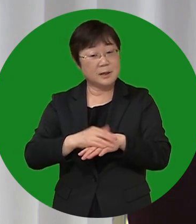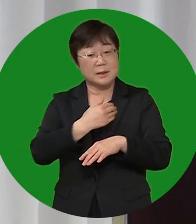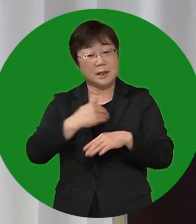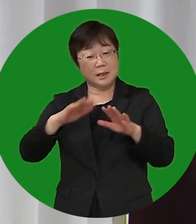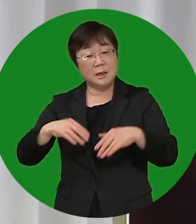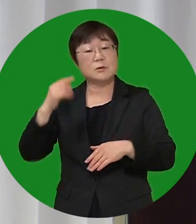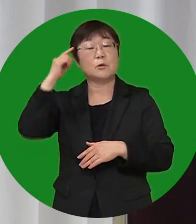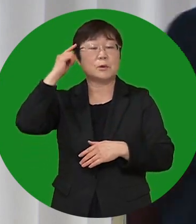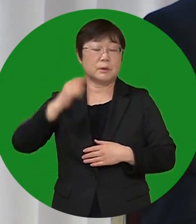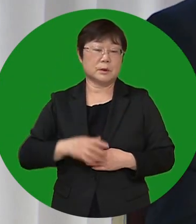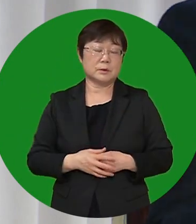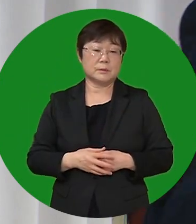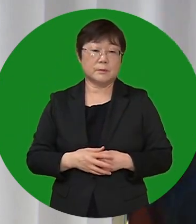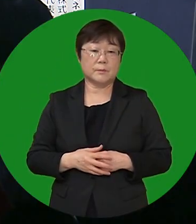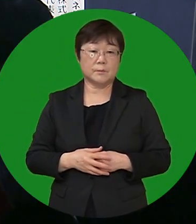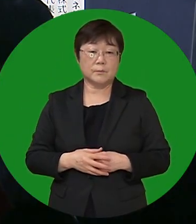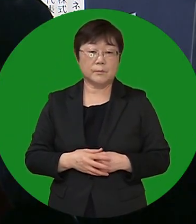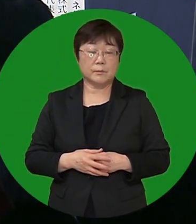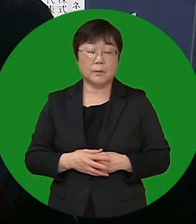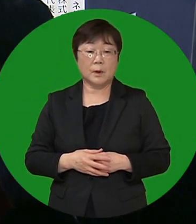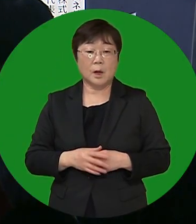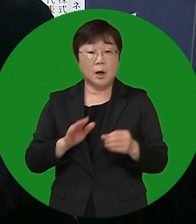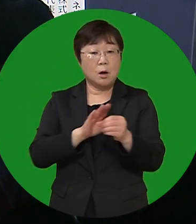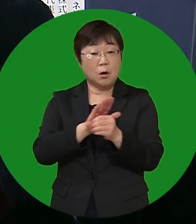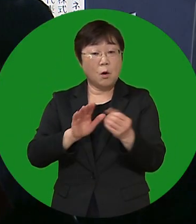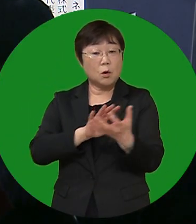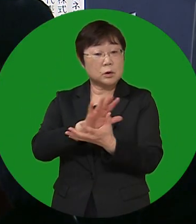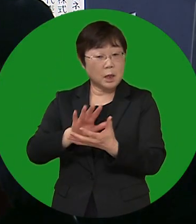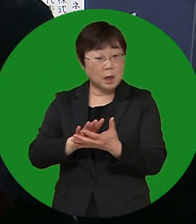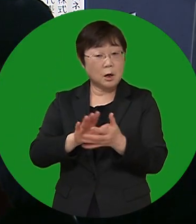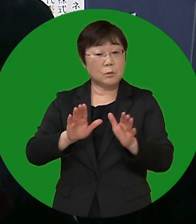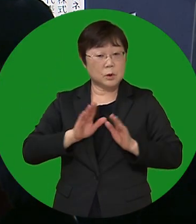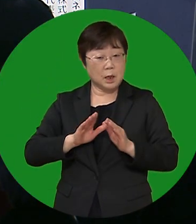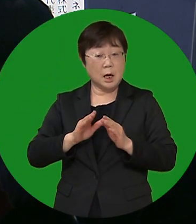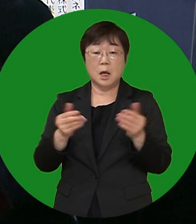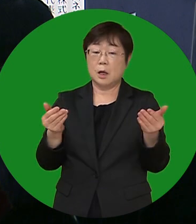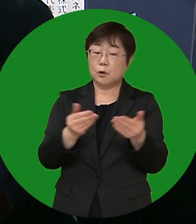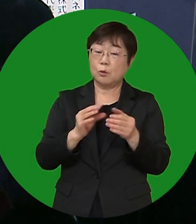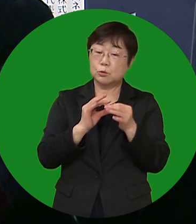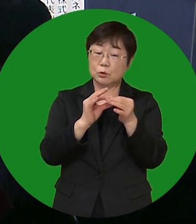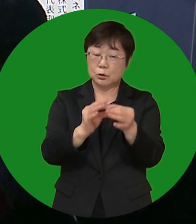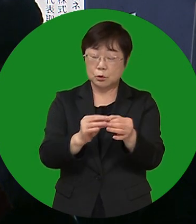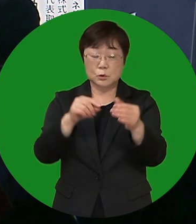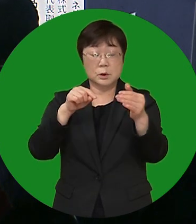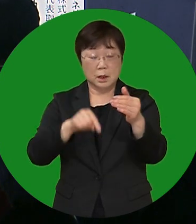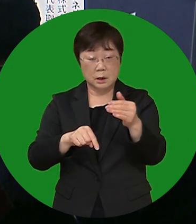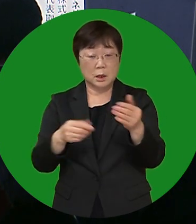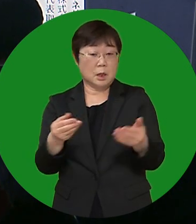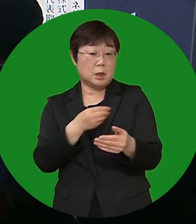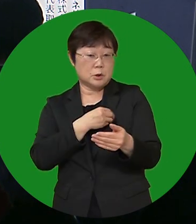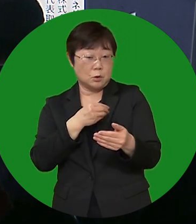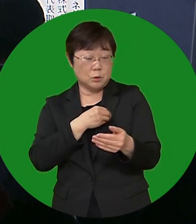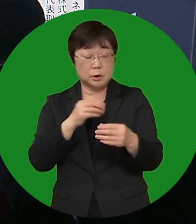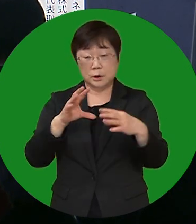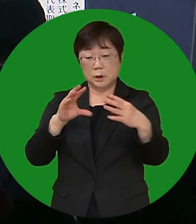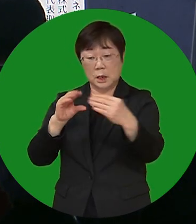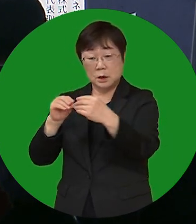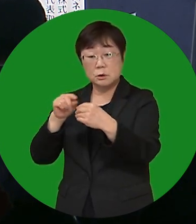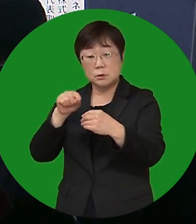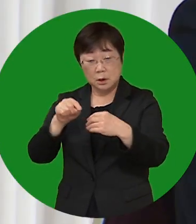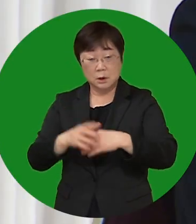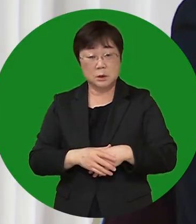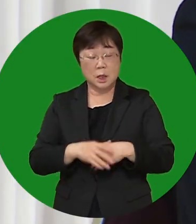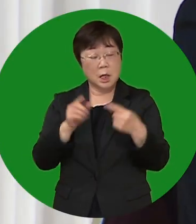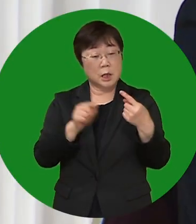と思っていますこの子の中を生ん変えてずっと業務を行っていく中で職員と話しをしていると